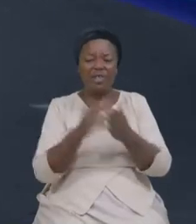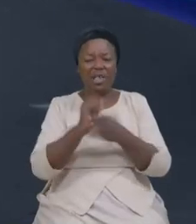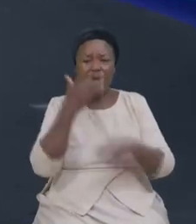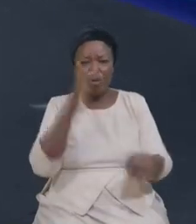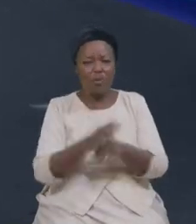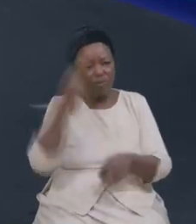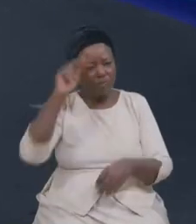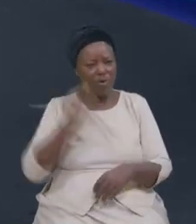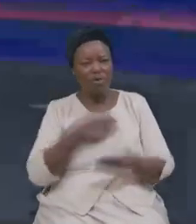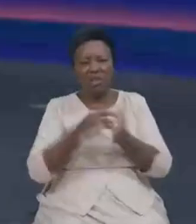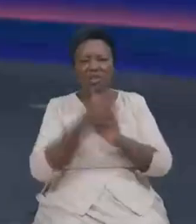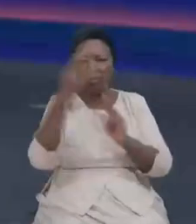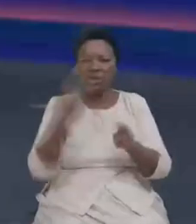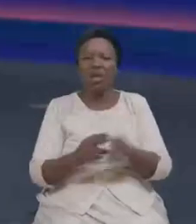promis.